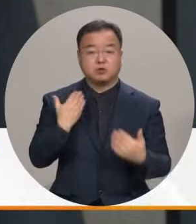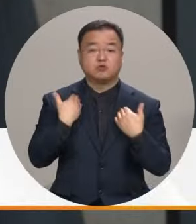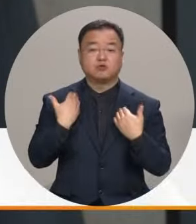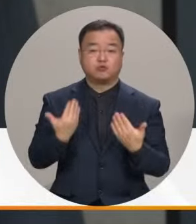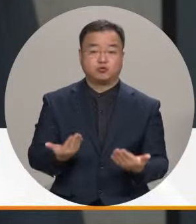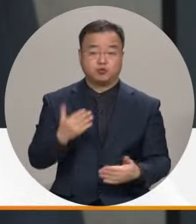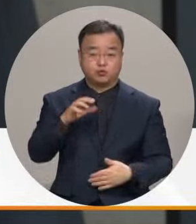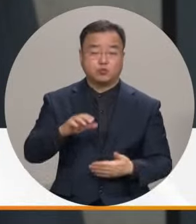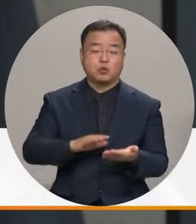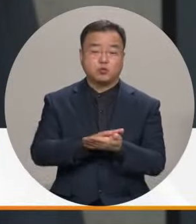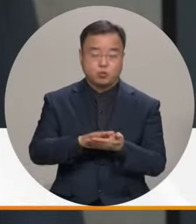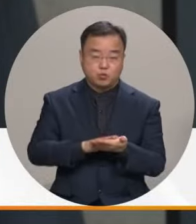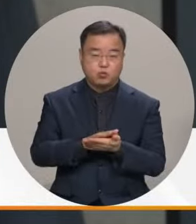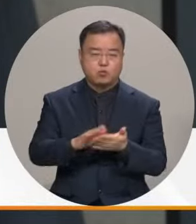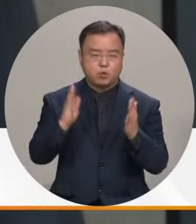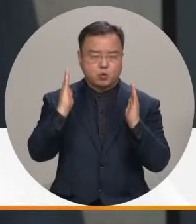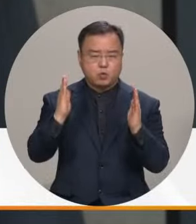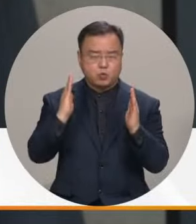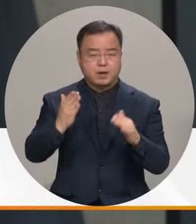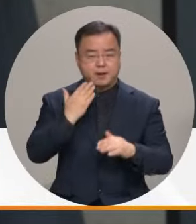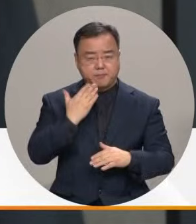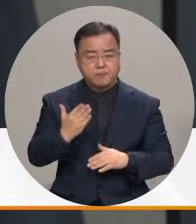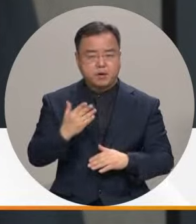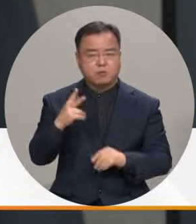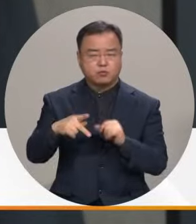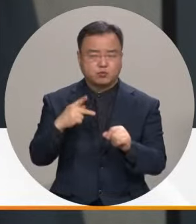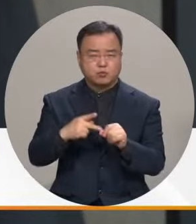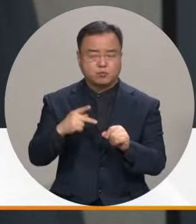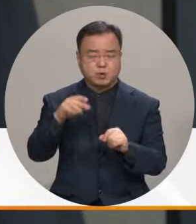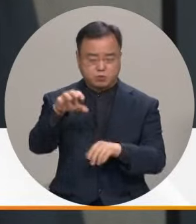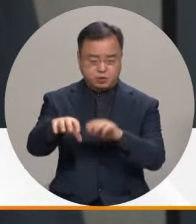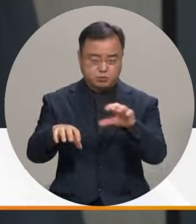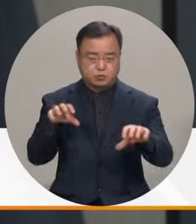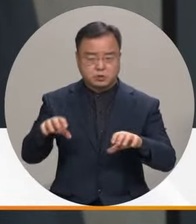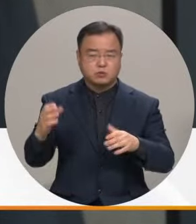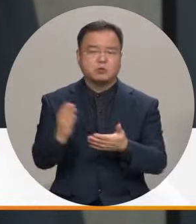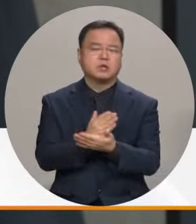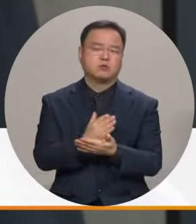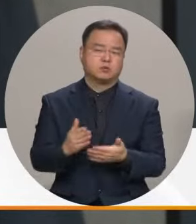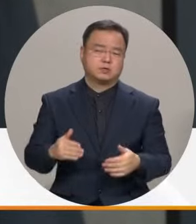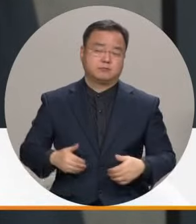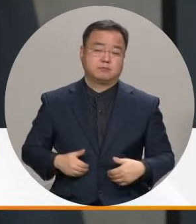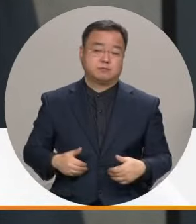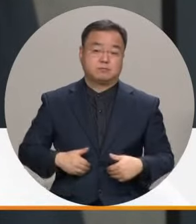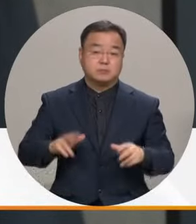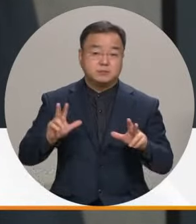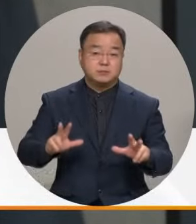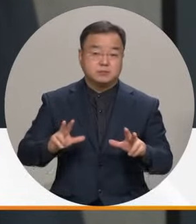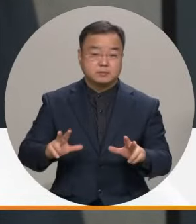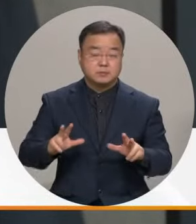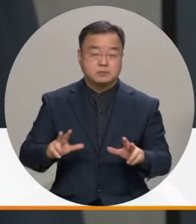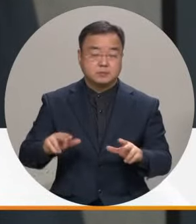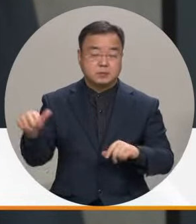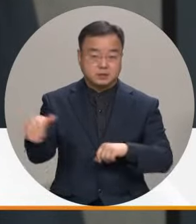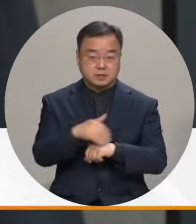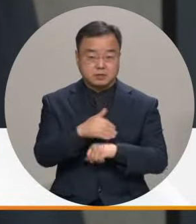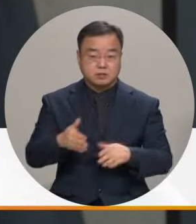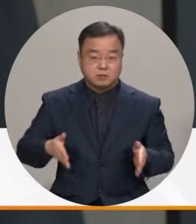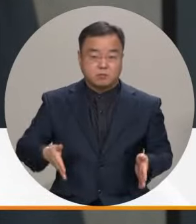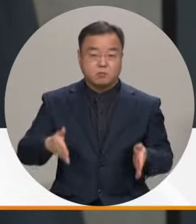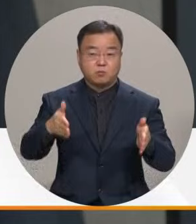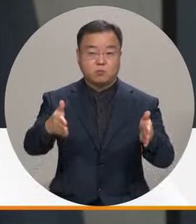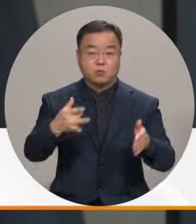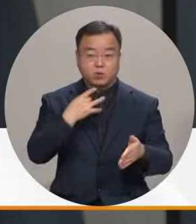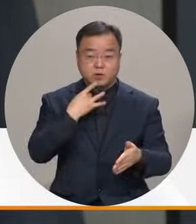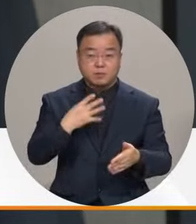공간 공부할 공간 프로그램할 공간 이렇게 구분 좋겠습니다 어 예를 들어 현재 이동으로 쓰이는 복도라는